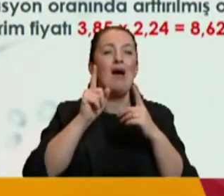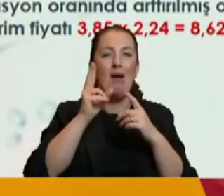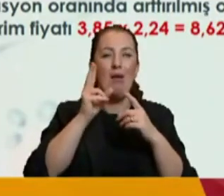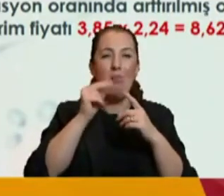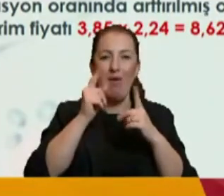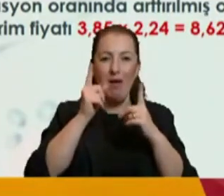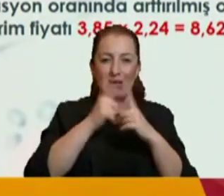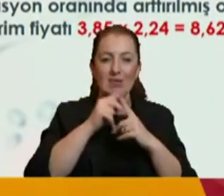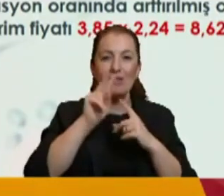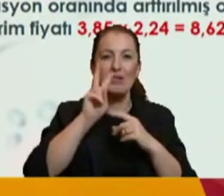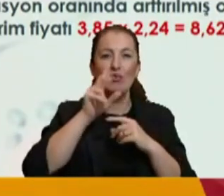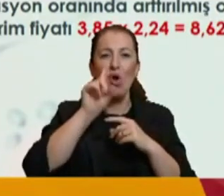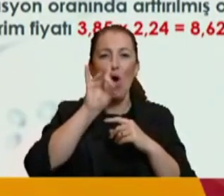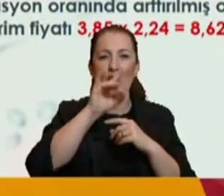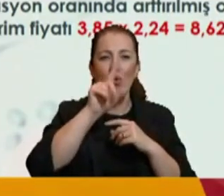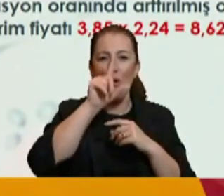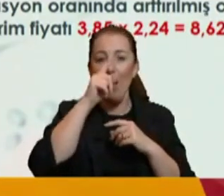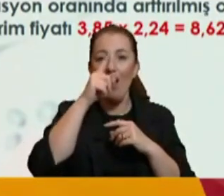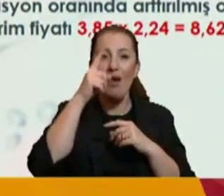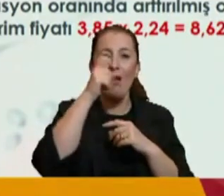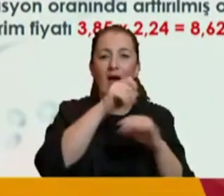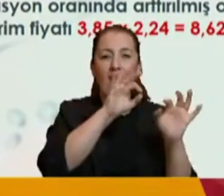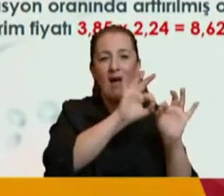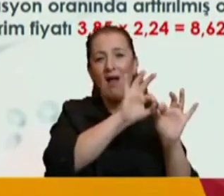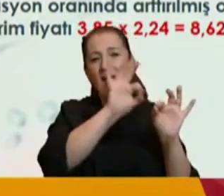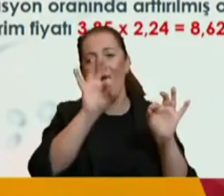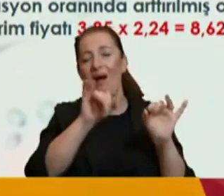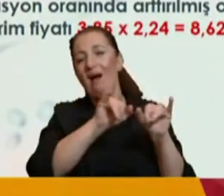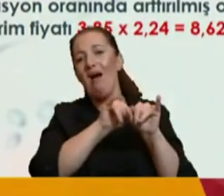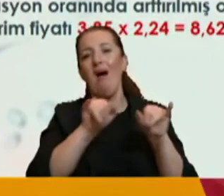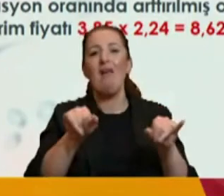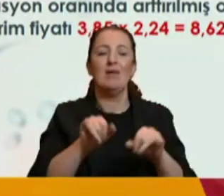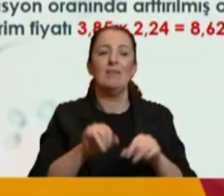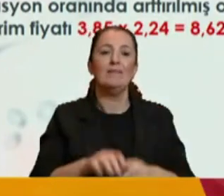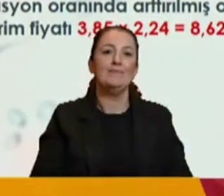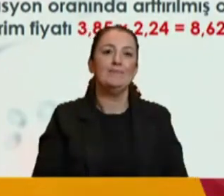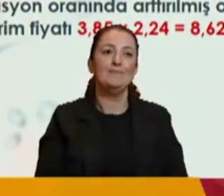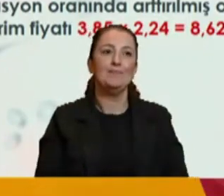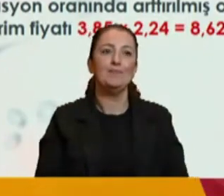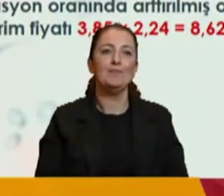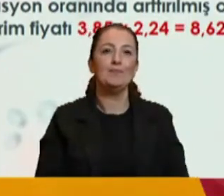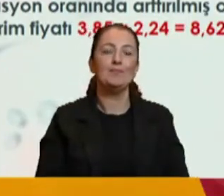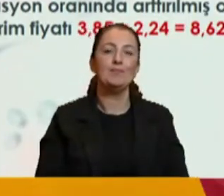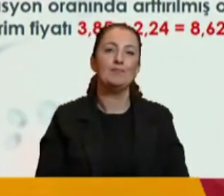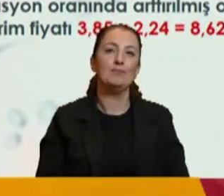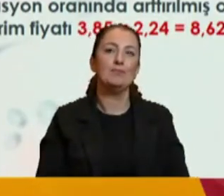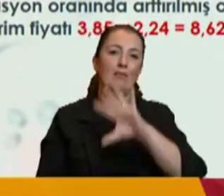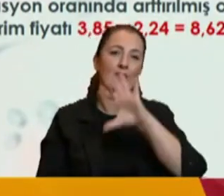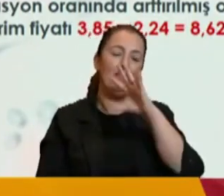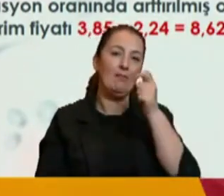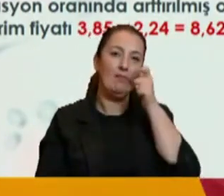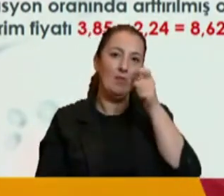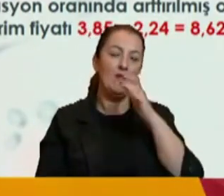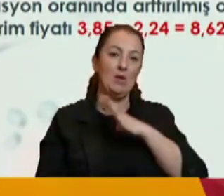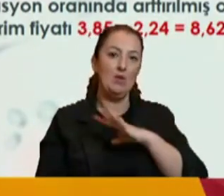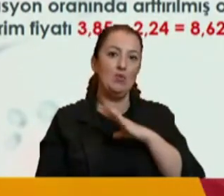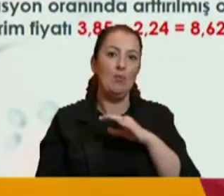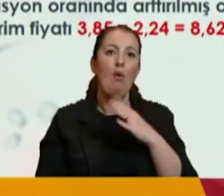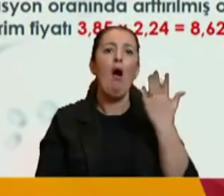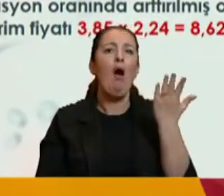2014 mart ayı tarifesine tekabül etmektedir bakın buraya dikkatinizi çekmek istiyorum